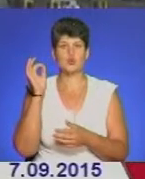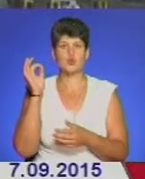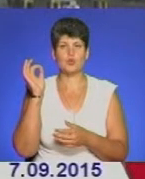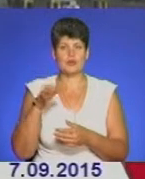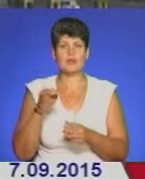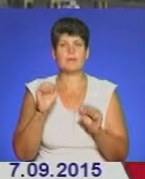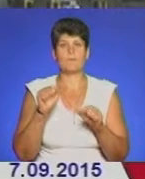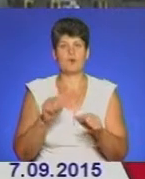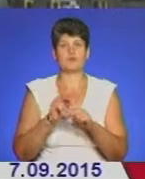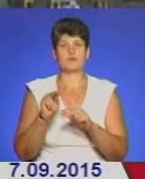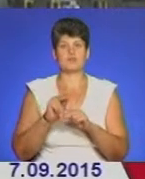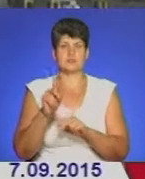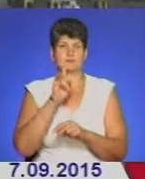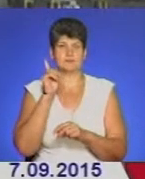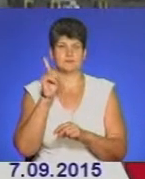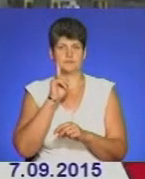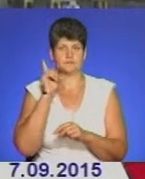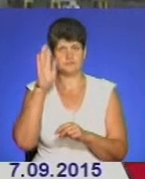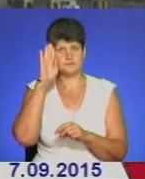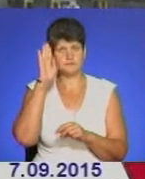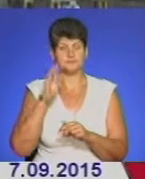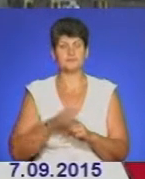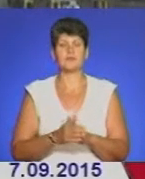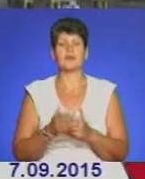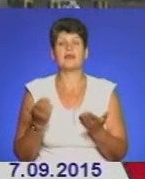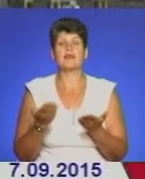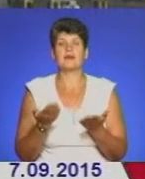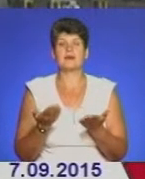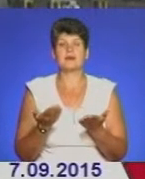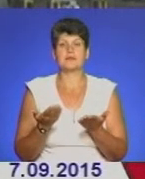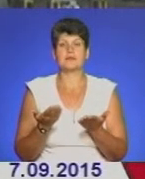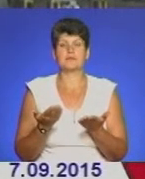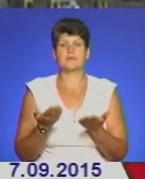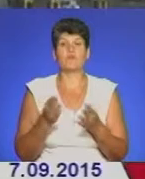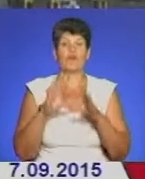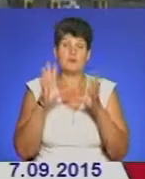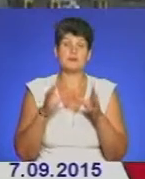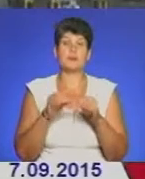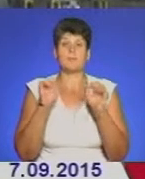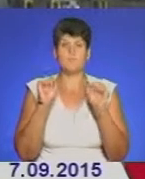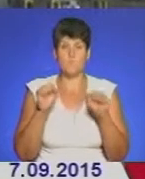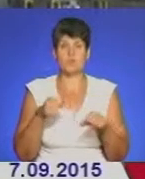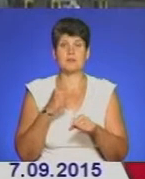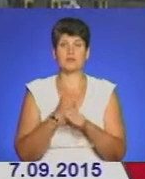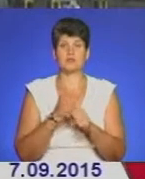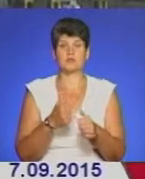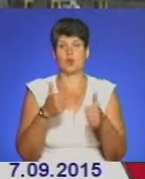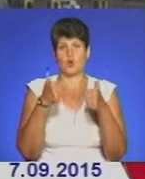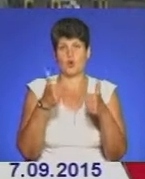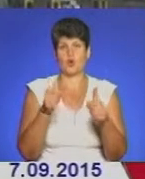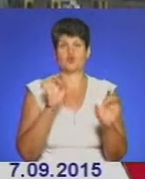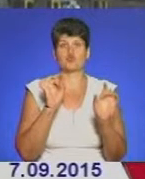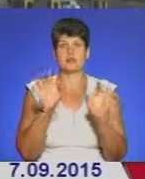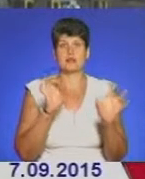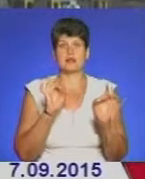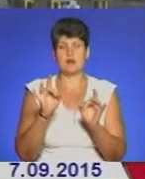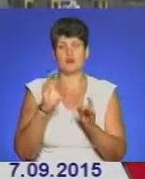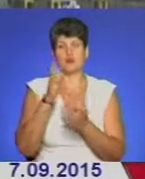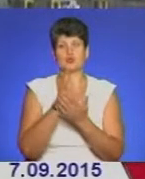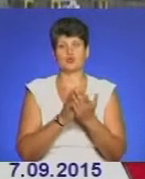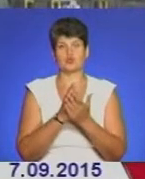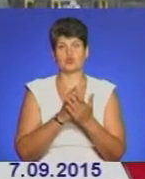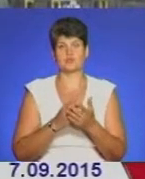чогось навчити молоде поповнення, які, в принципі, могли б зробити хорошу рекламу служби у Збройних